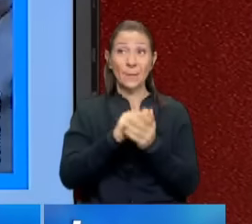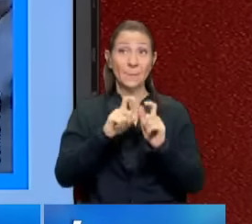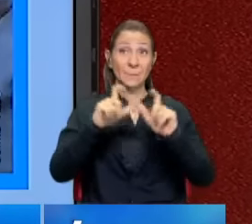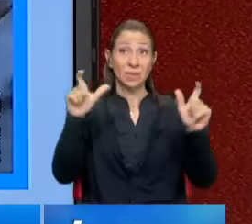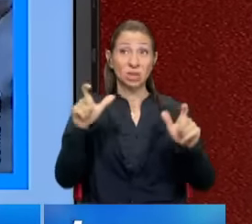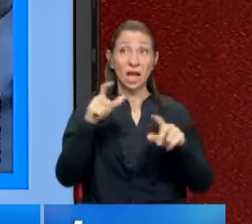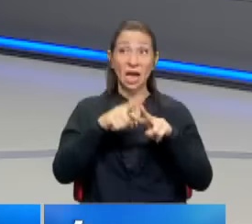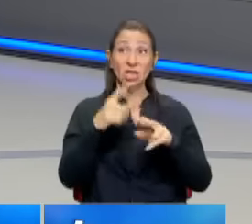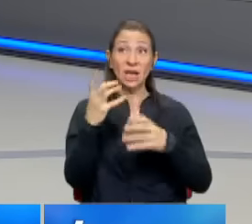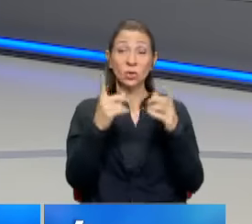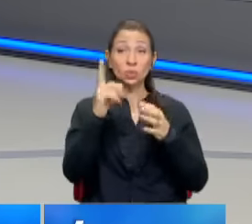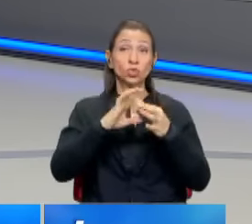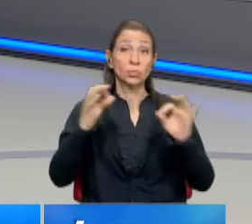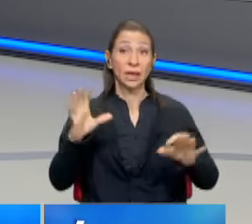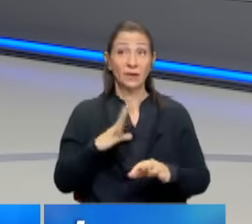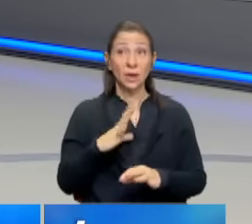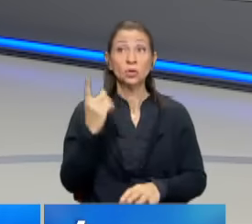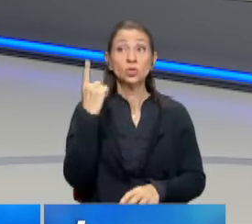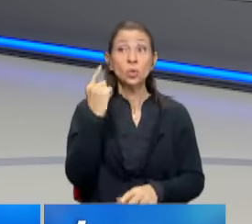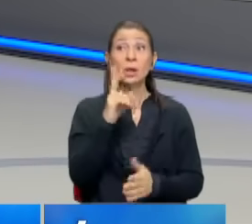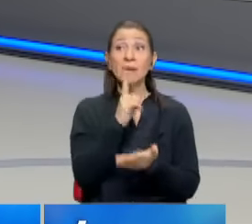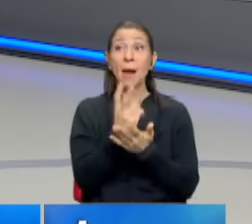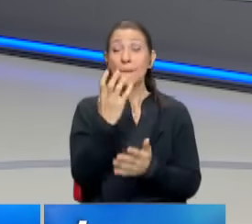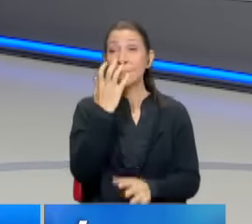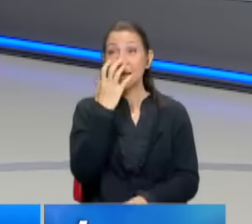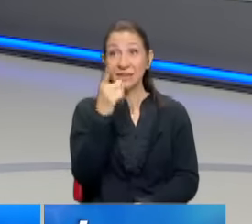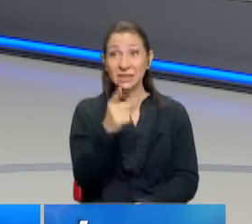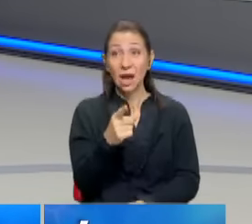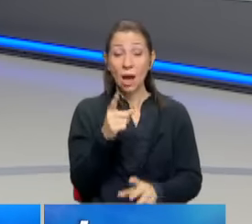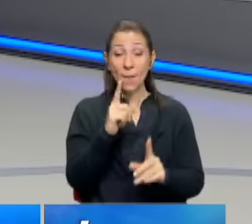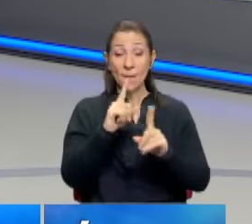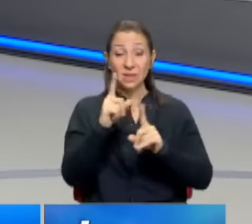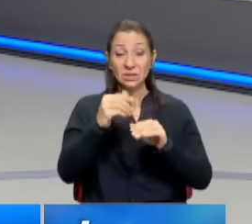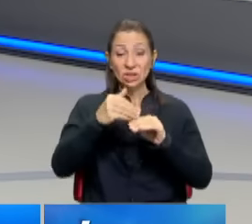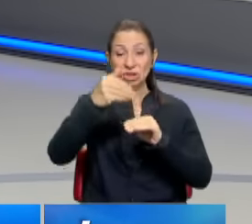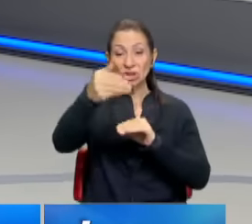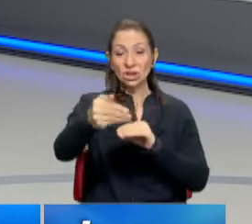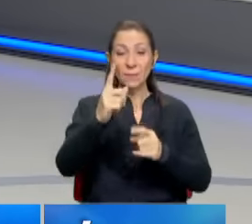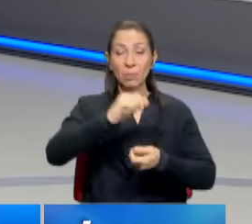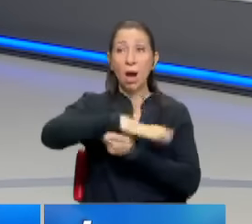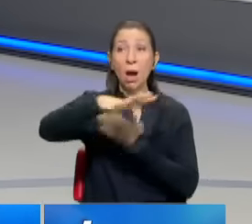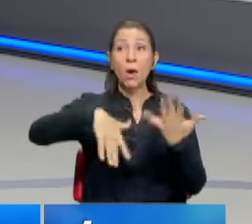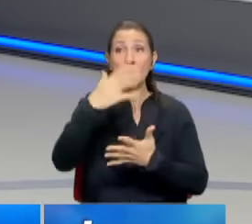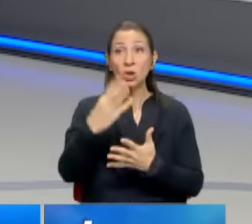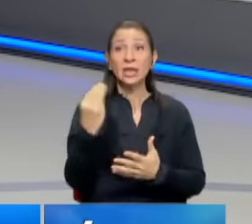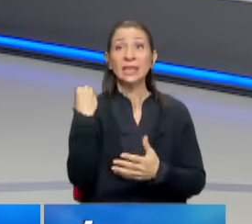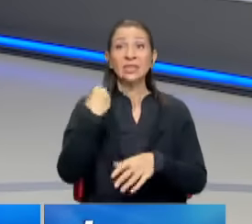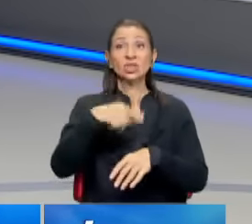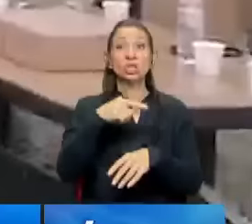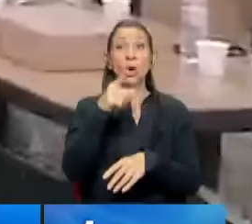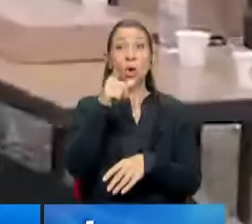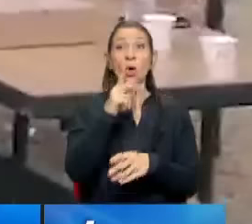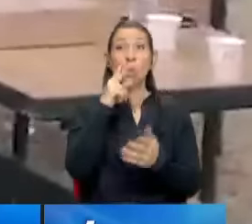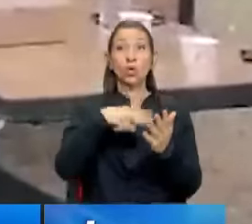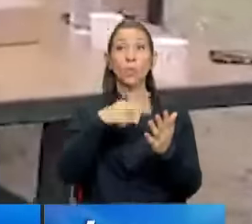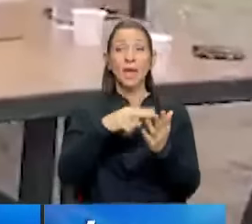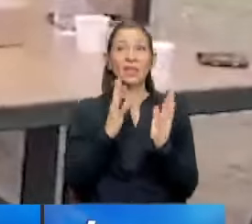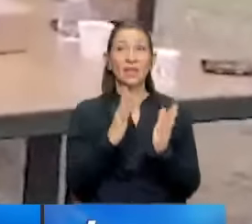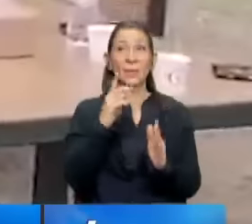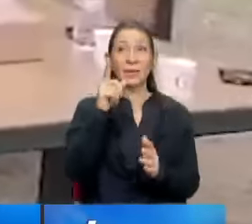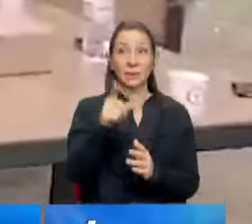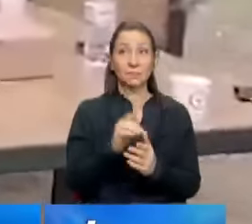de Ayşe Ateş'in o sözleri var. Dün karar beklenirken adliyenin dışında da bir arbede vardı. Yeni Çağ Gazetesi'nden de okumaya